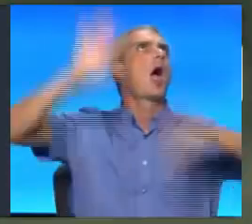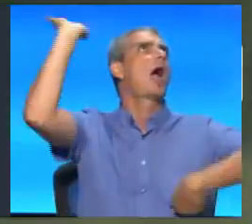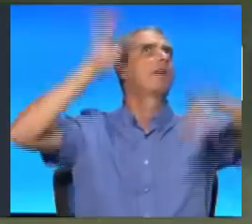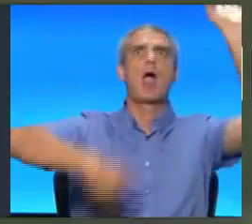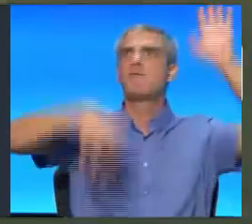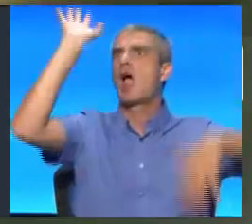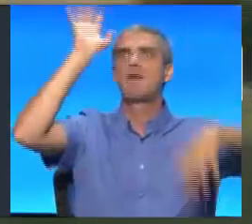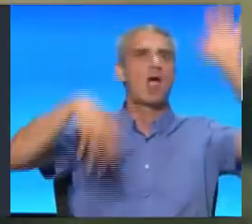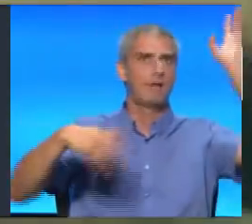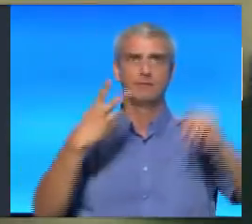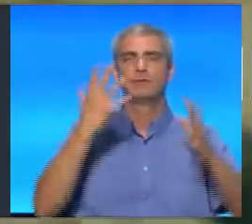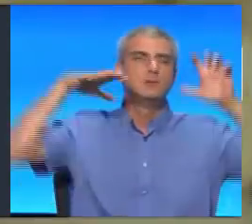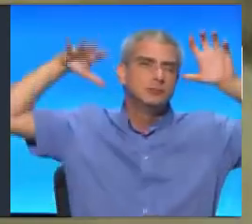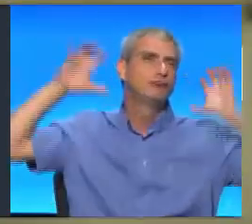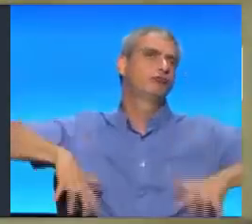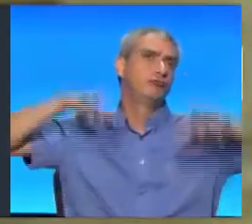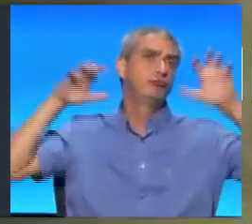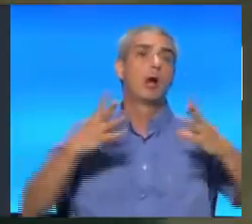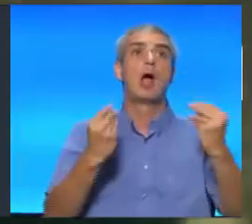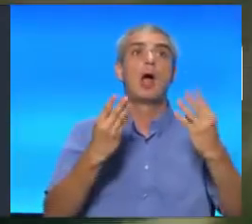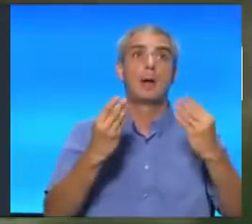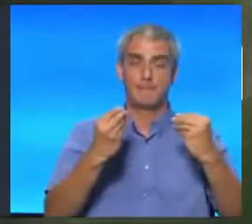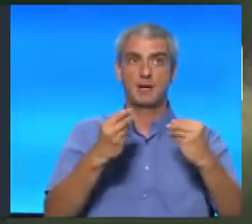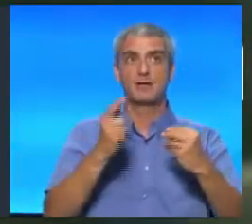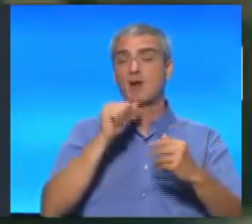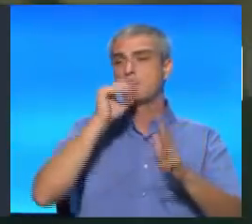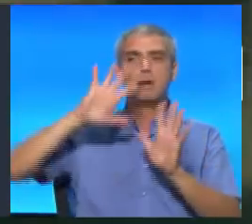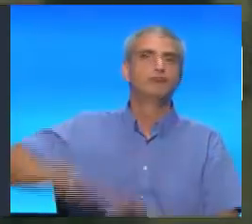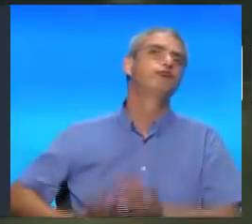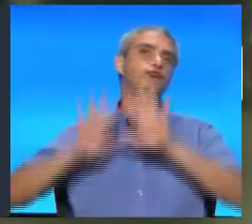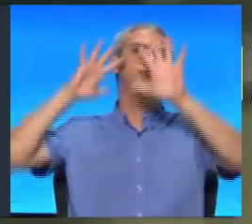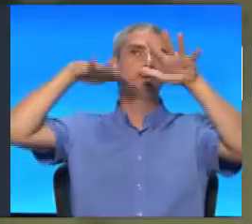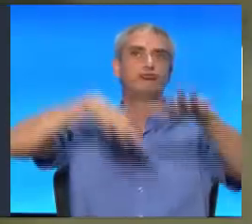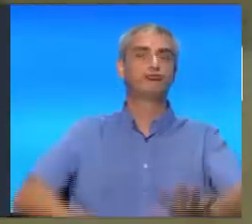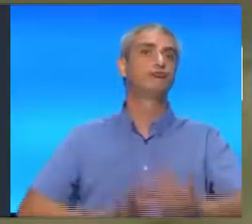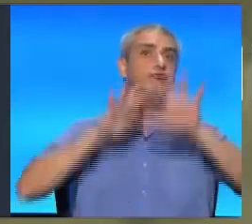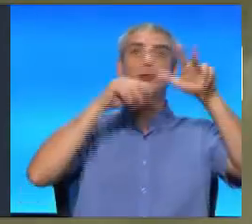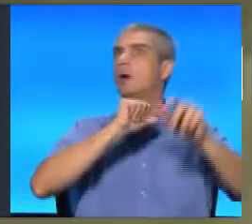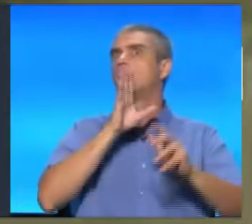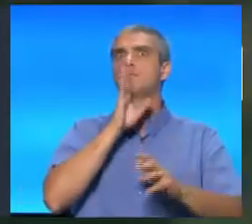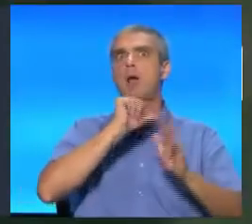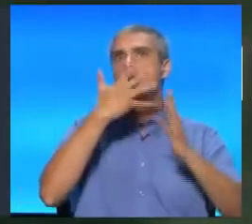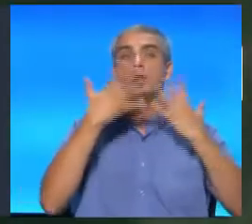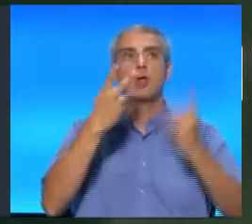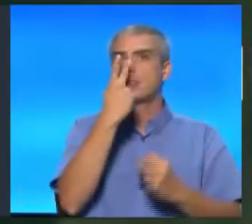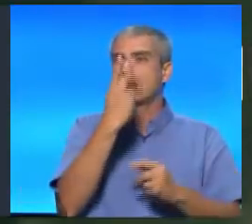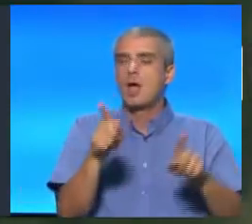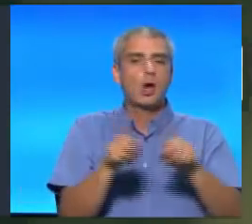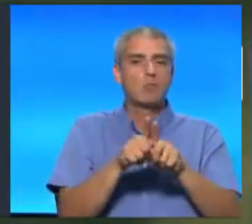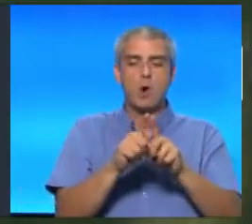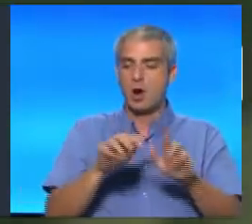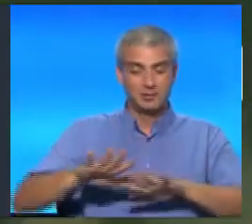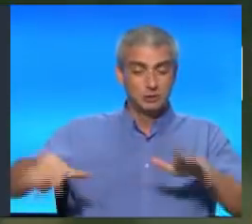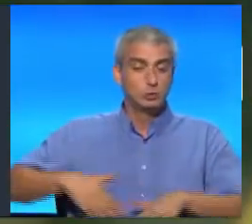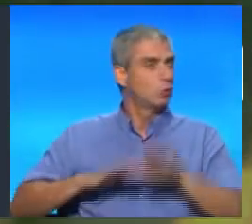בדרכה. כמויות משקעים שירדות. נחשולי המים. נחשולי המים. נחשולי המים זה הבעיה הכי גדולה. זה ממש נראה כמו צונמי, רק שאין